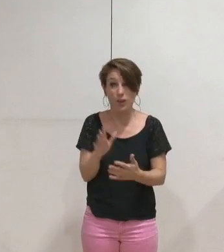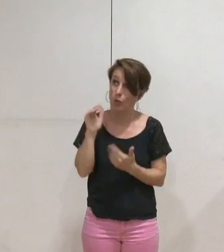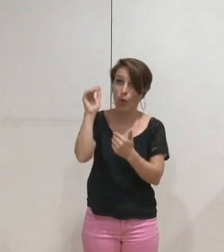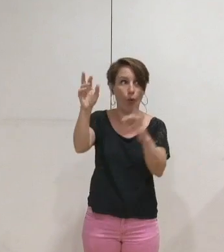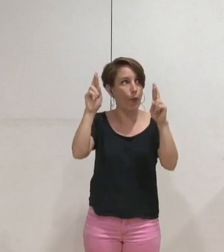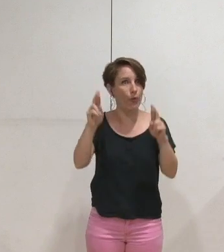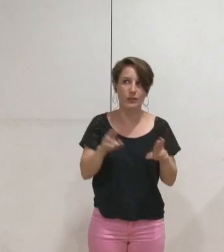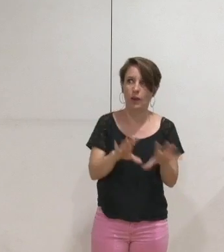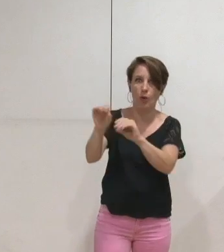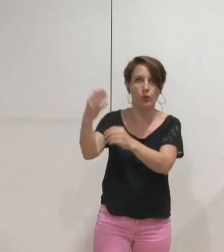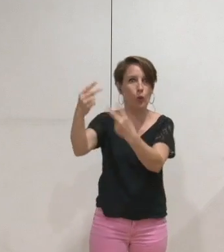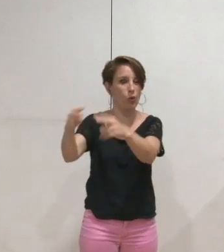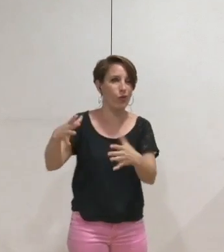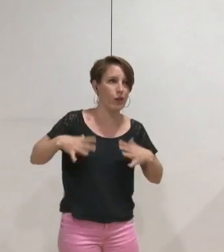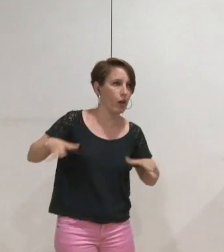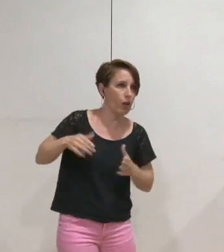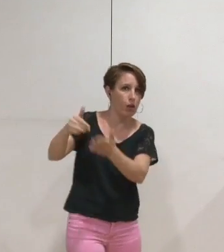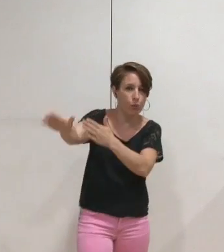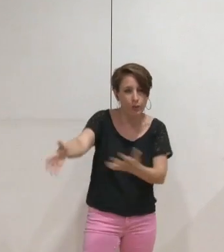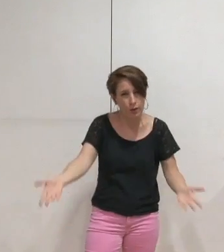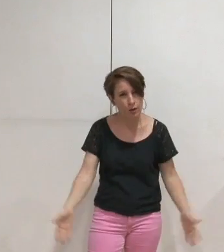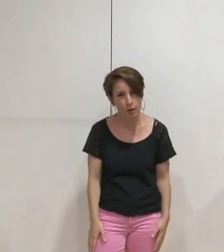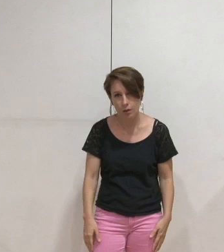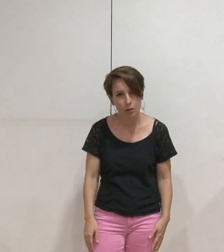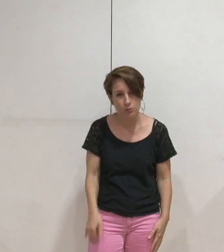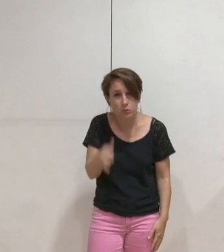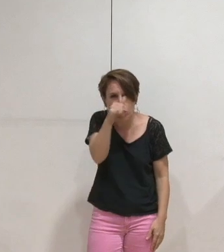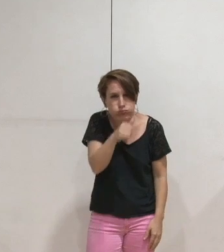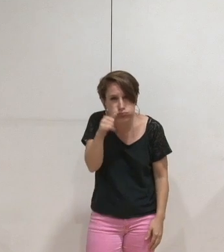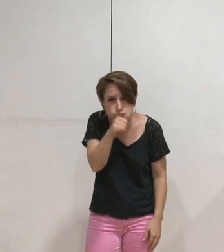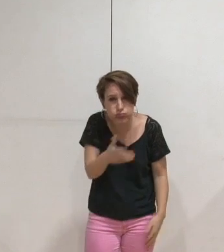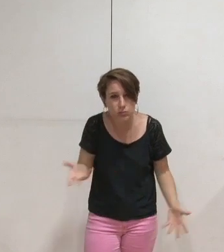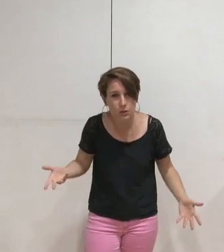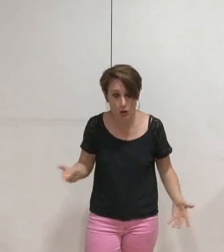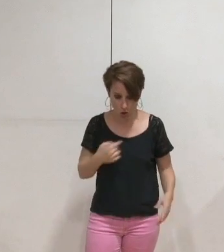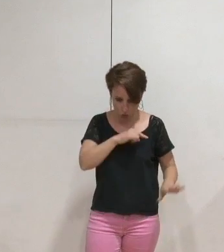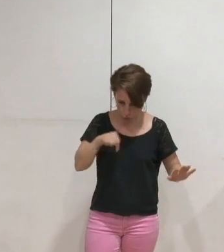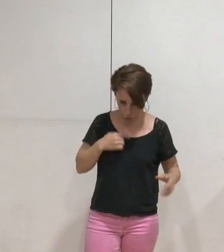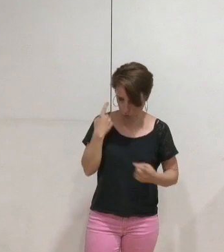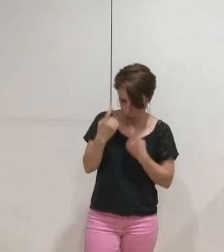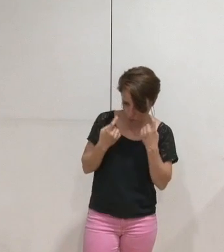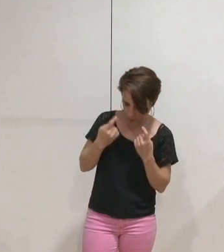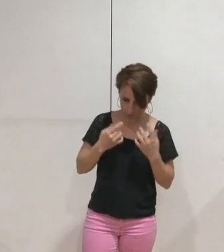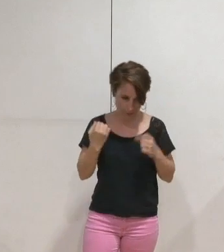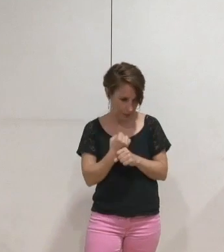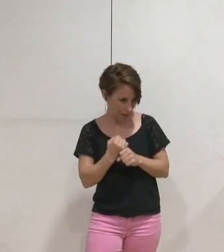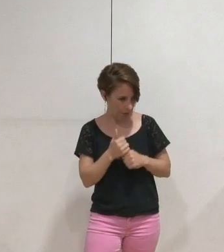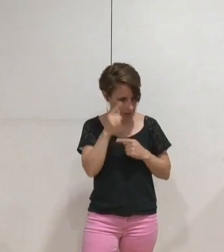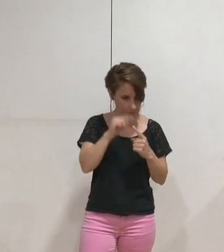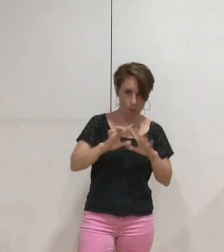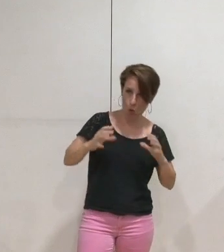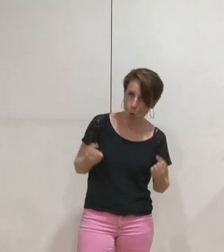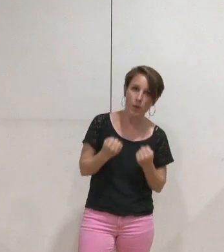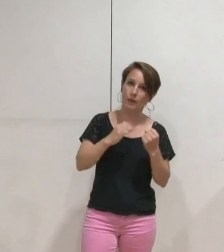commune d'à côté nous avons à la fois travaillé sur nos compétences en assumant l'eau en